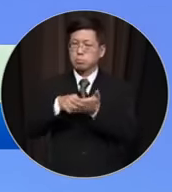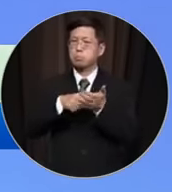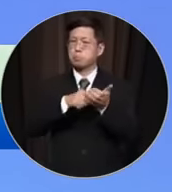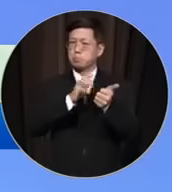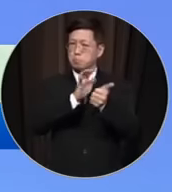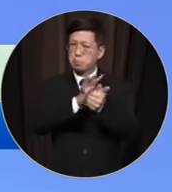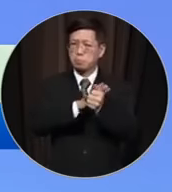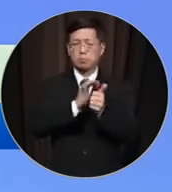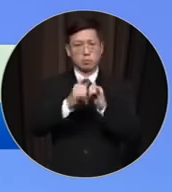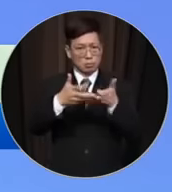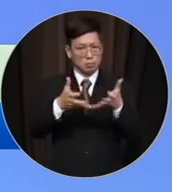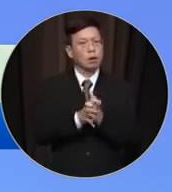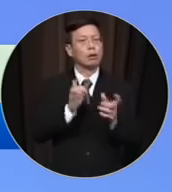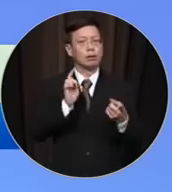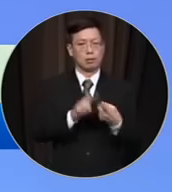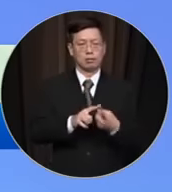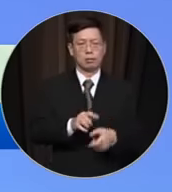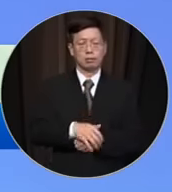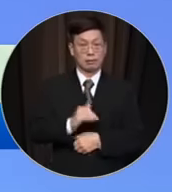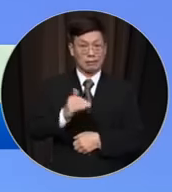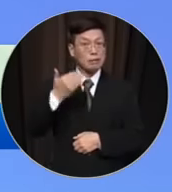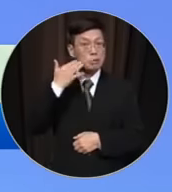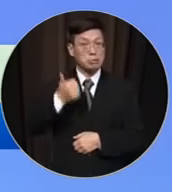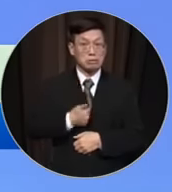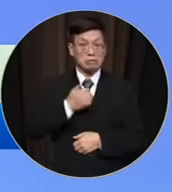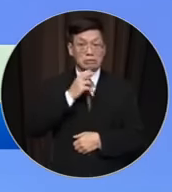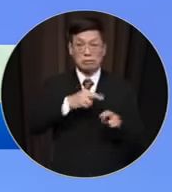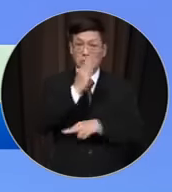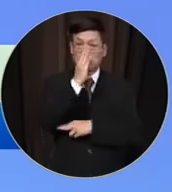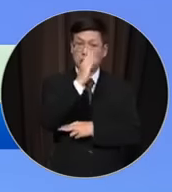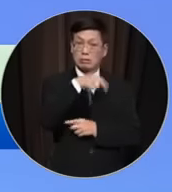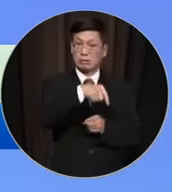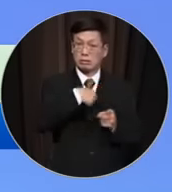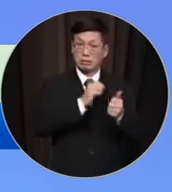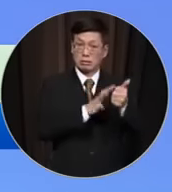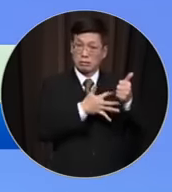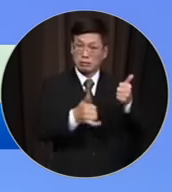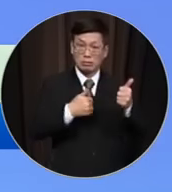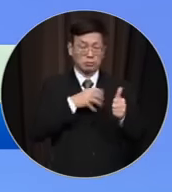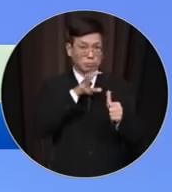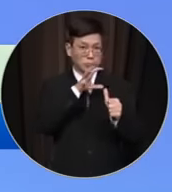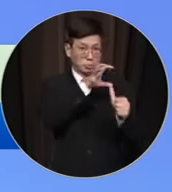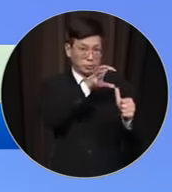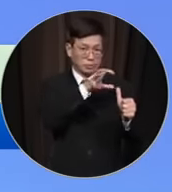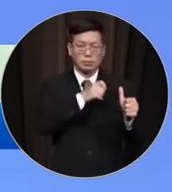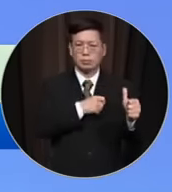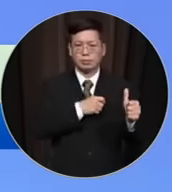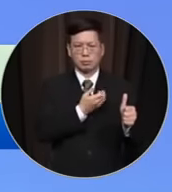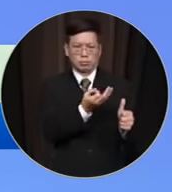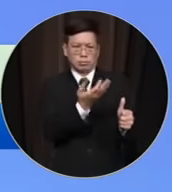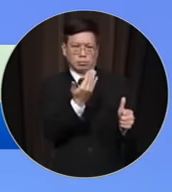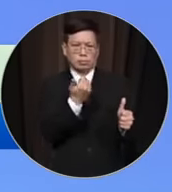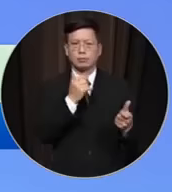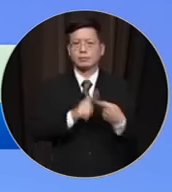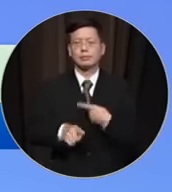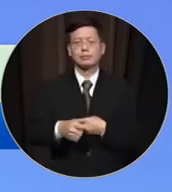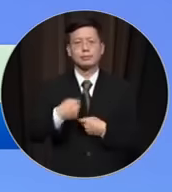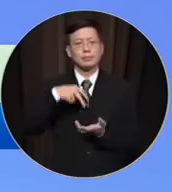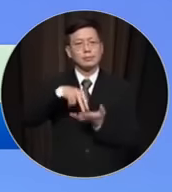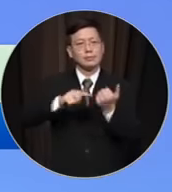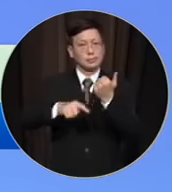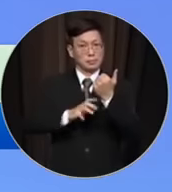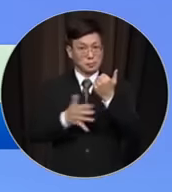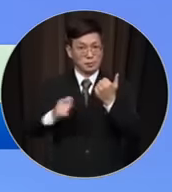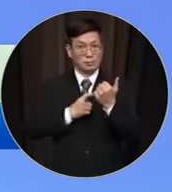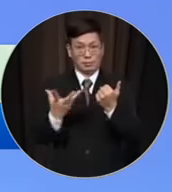请，我并不反对，但是如果是对行政机关予取予求，这是不可以被接受的。立委的职权是监督